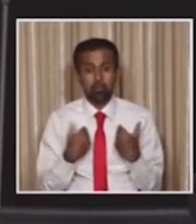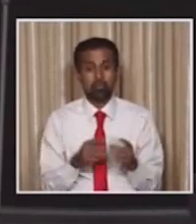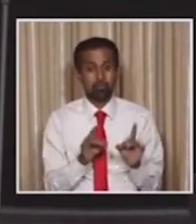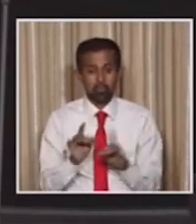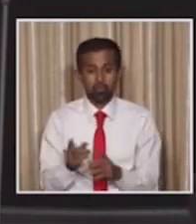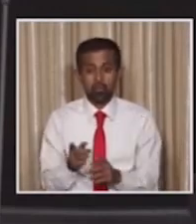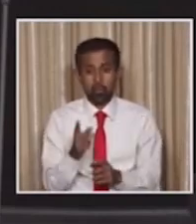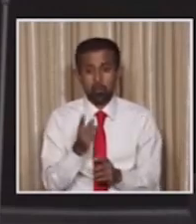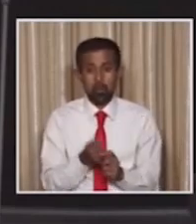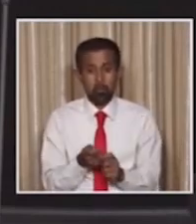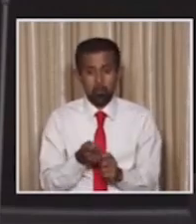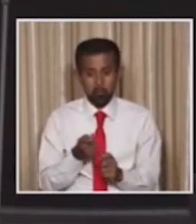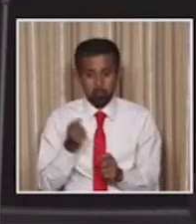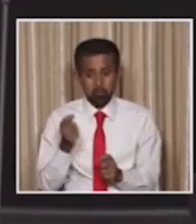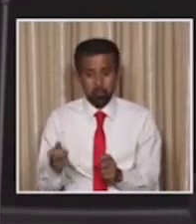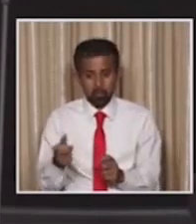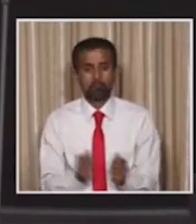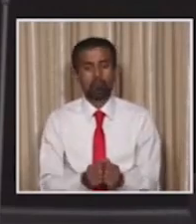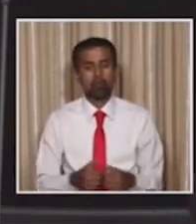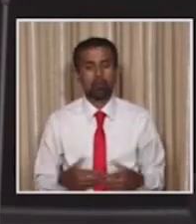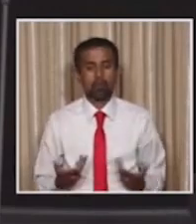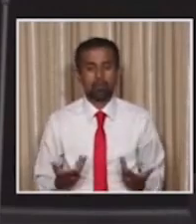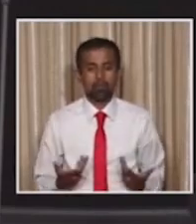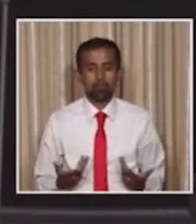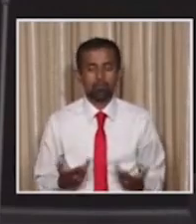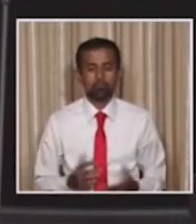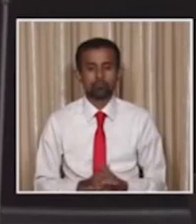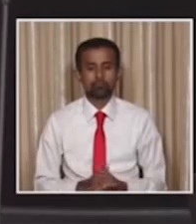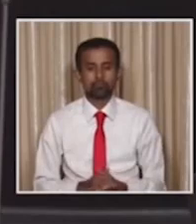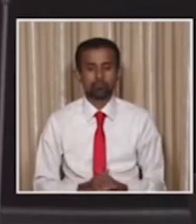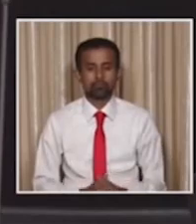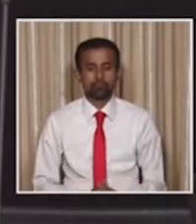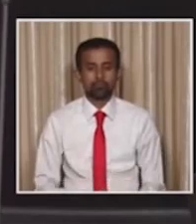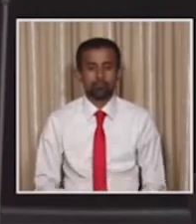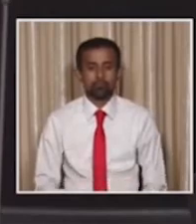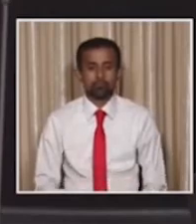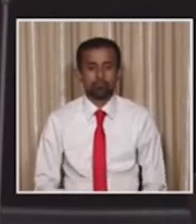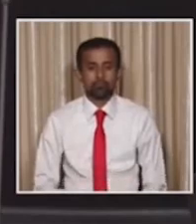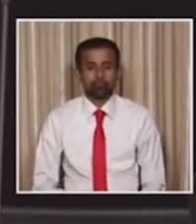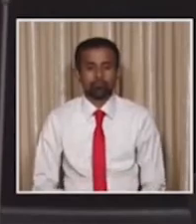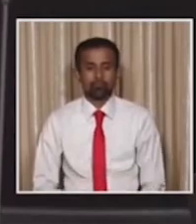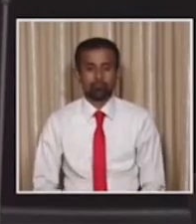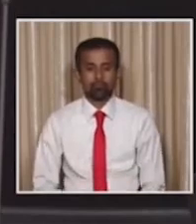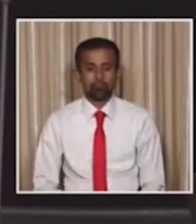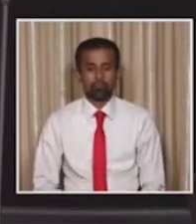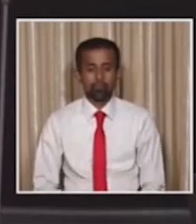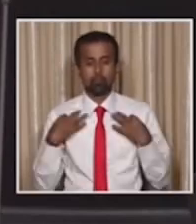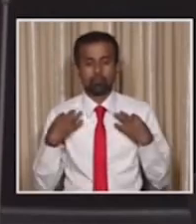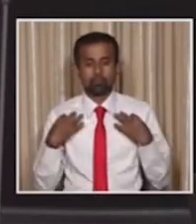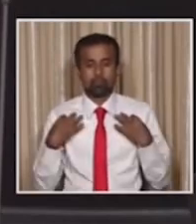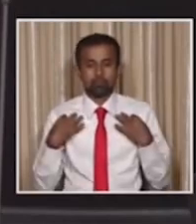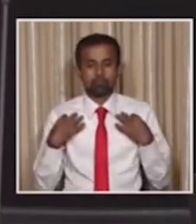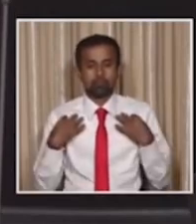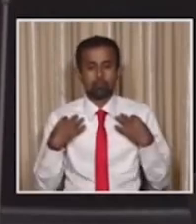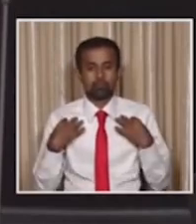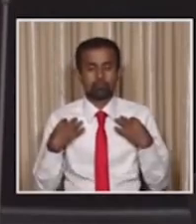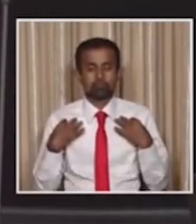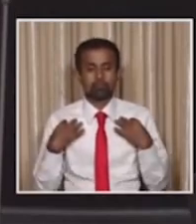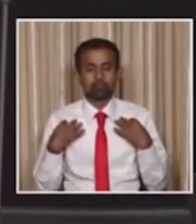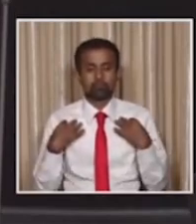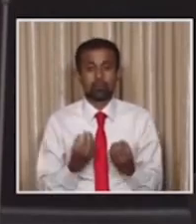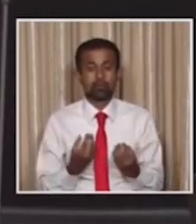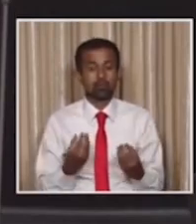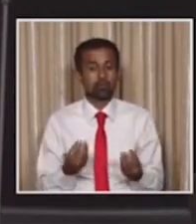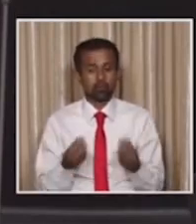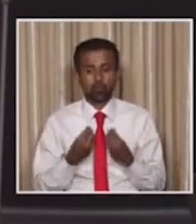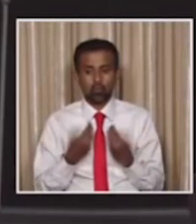பெருந்தோட்ட கம்பெனிகளும் தொழில் அமைச்சும் செயற்படுத்தப்பட வேண்டும். அல்லது ஒரு பாரிய ஒரு தோல்வி, ஒரு சமூகம் அங்கு கஷ்டப்பட்டுக் கொண்டிருக்கிறது. இனவாதத்தை கூண்டோடு